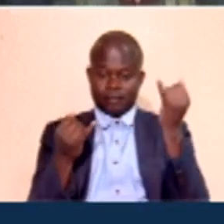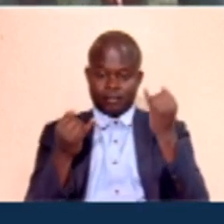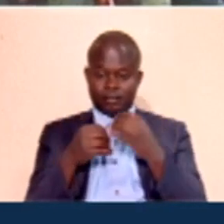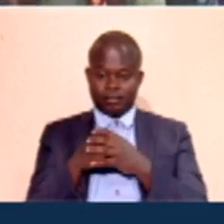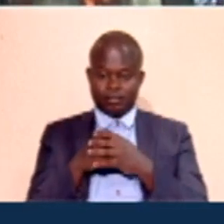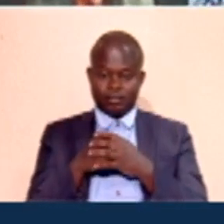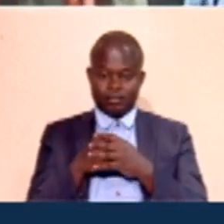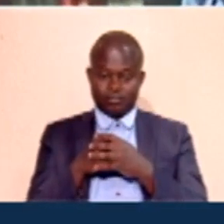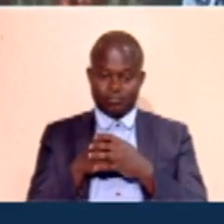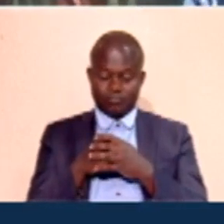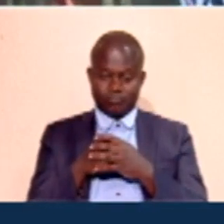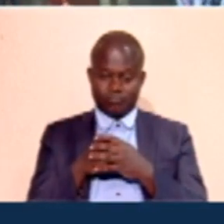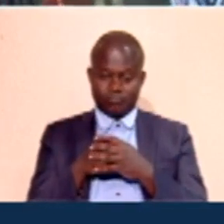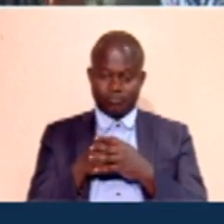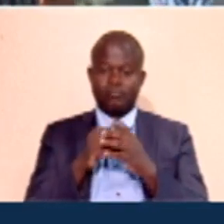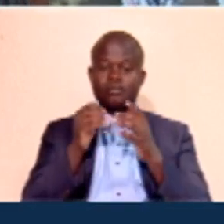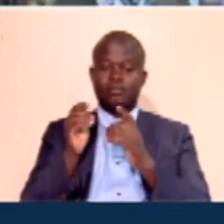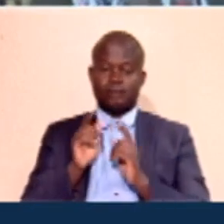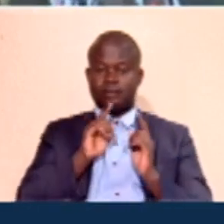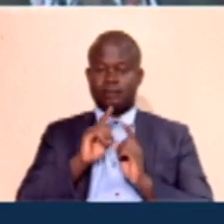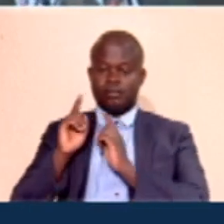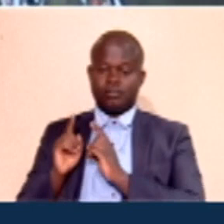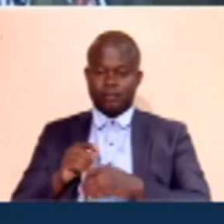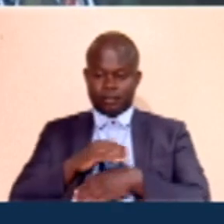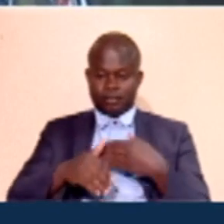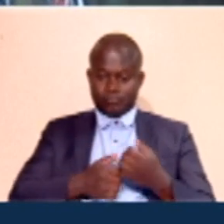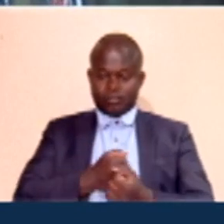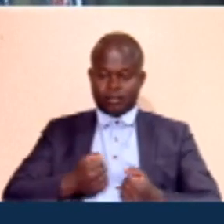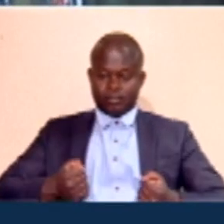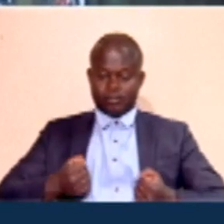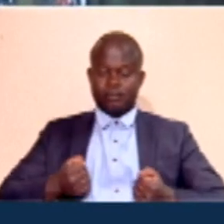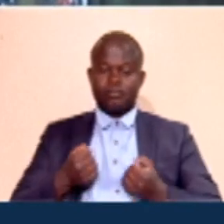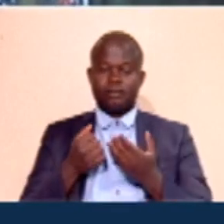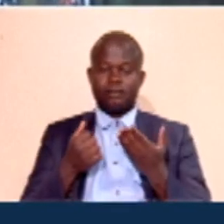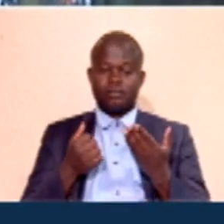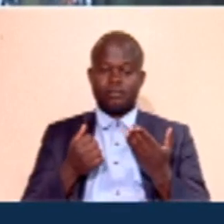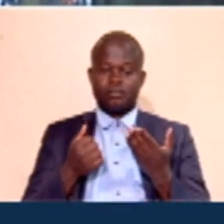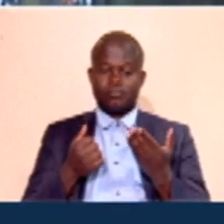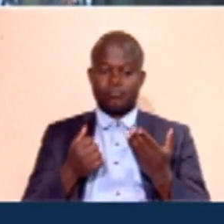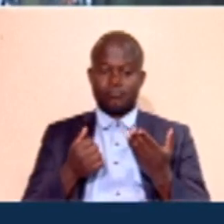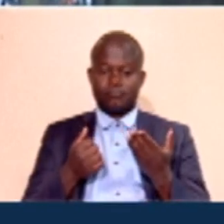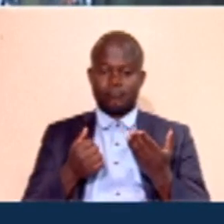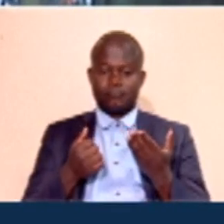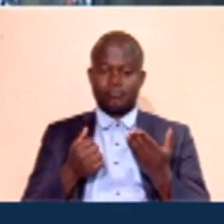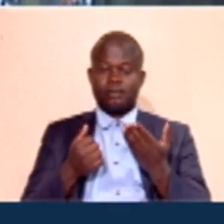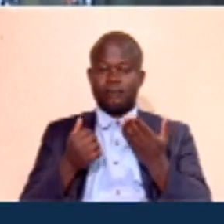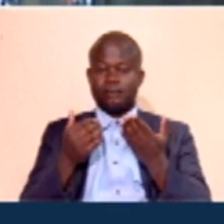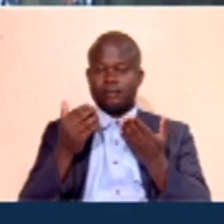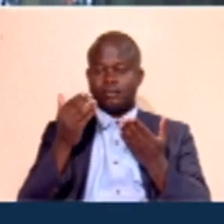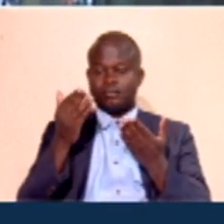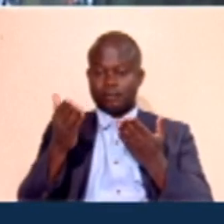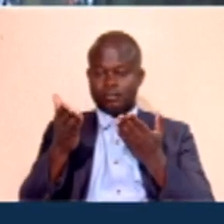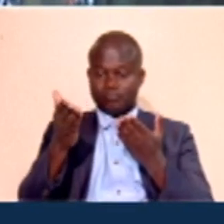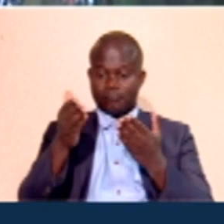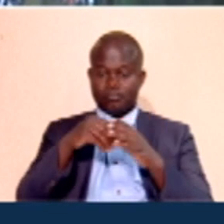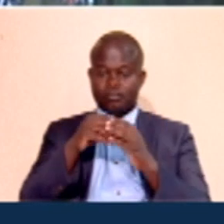Iki gishushanyo murabona ko ni abasirikari bambaye agatenge. Agatenge ni nako tabura yitwa. Mu rugamba